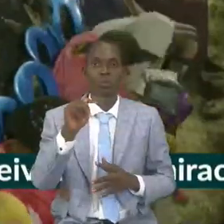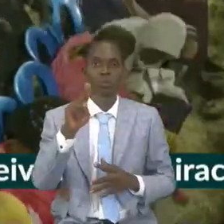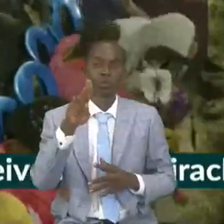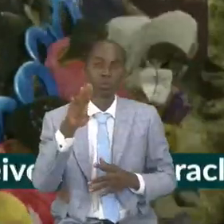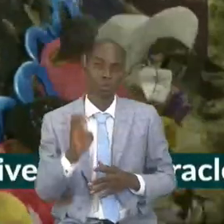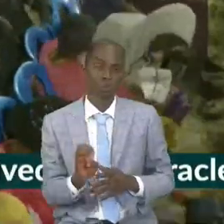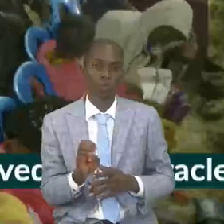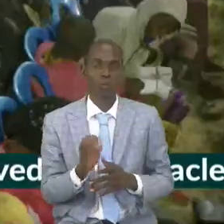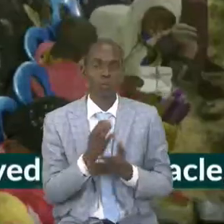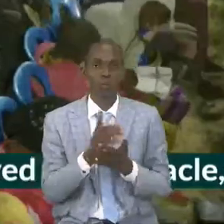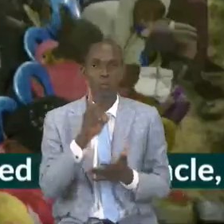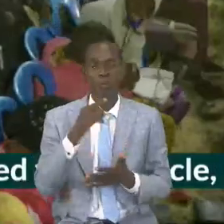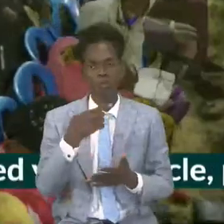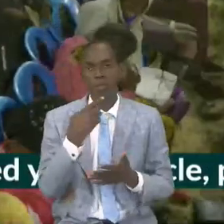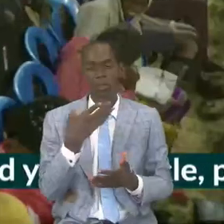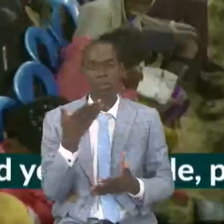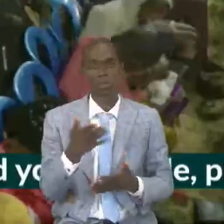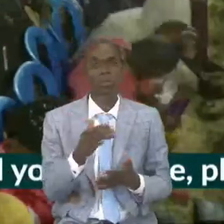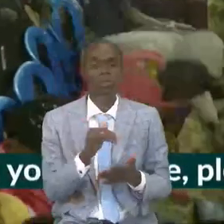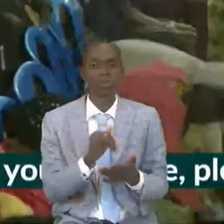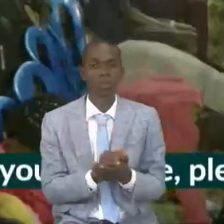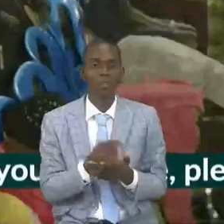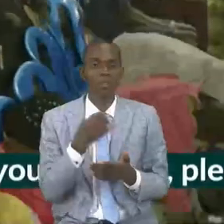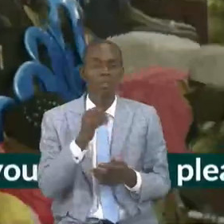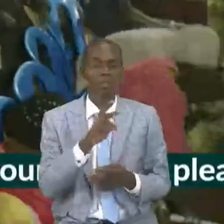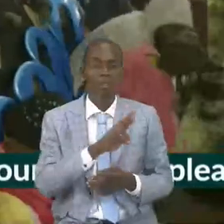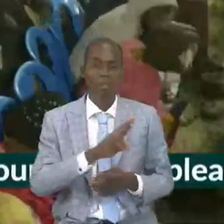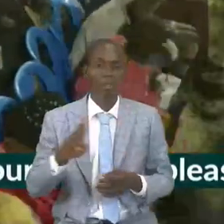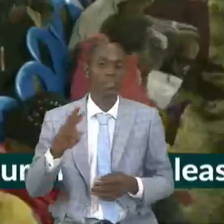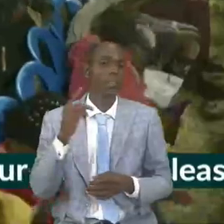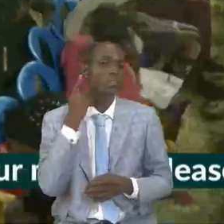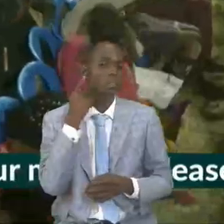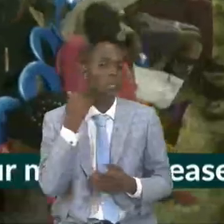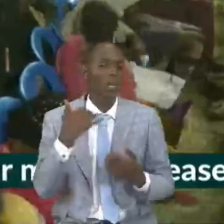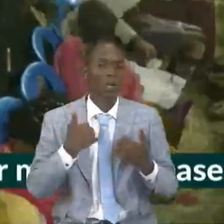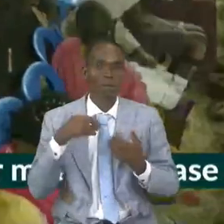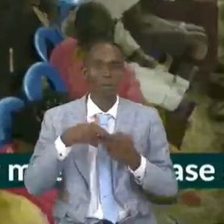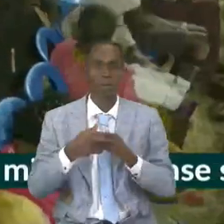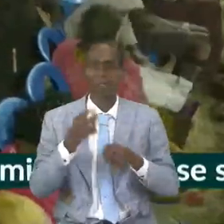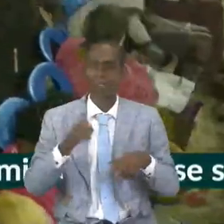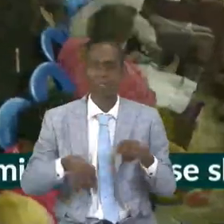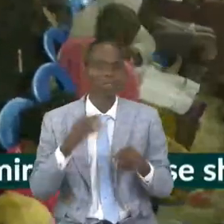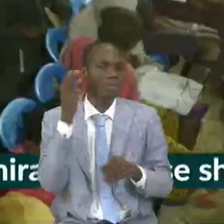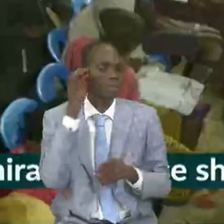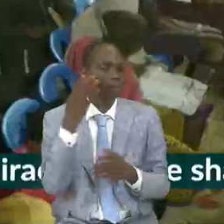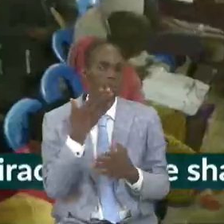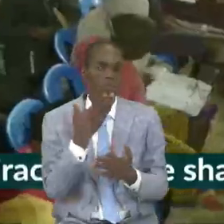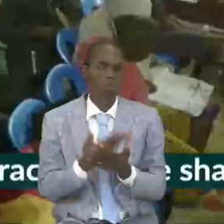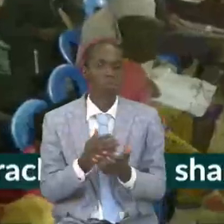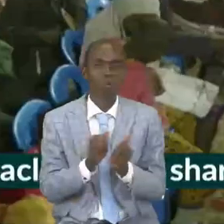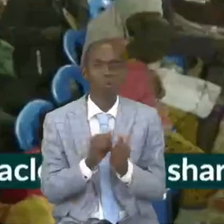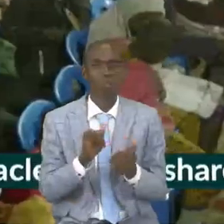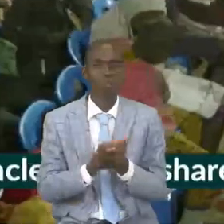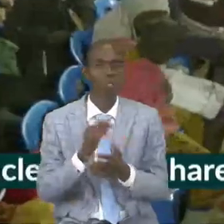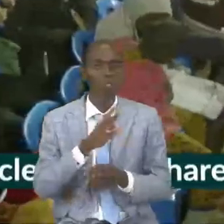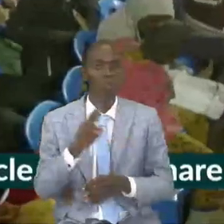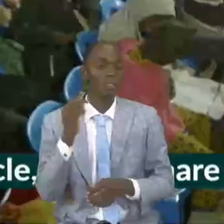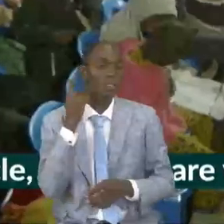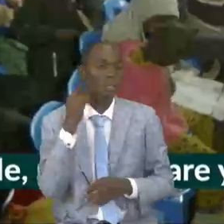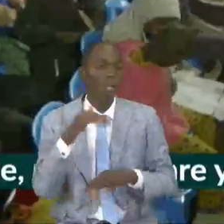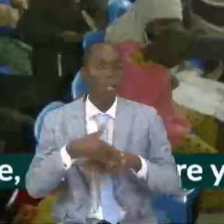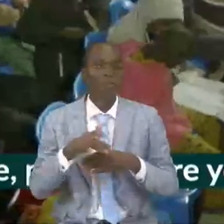Grace Akin dit, l'oreille droite avait des problèmes. Elle n'arrivait pas à entendre. Mais après